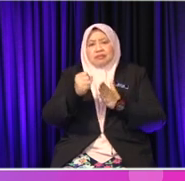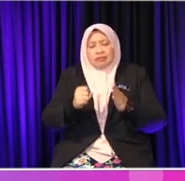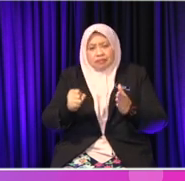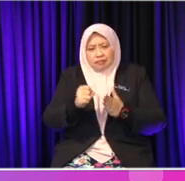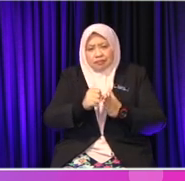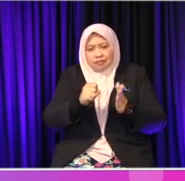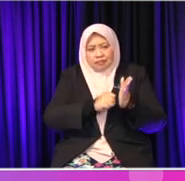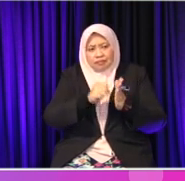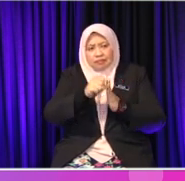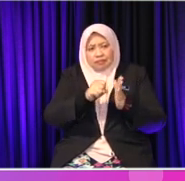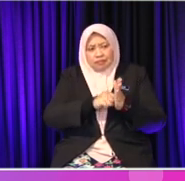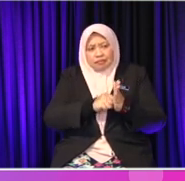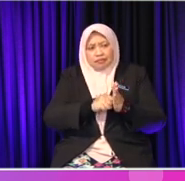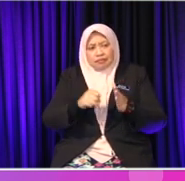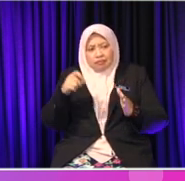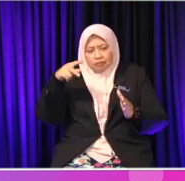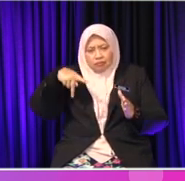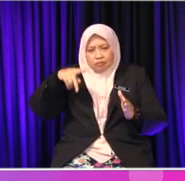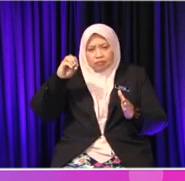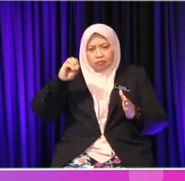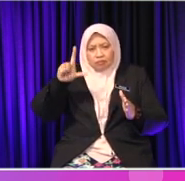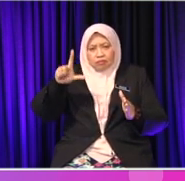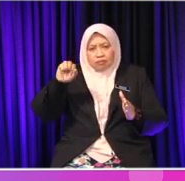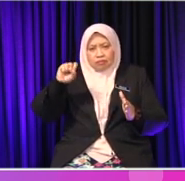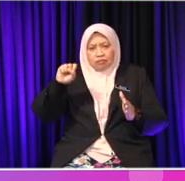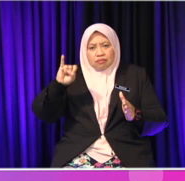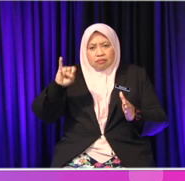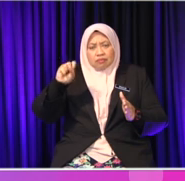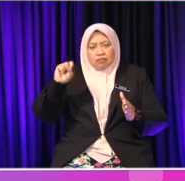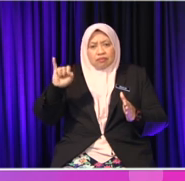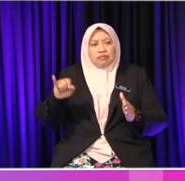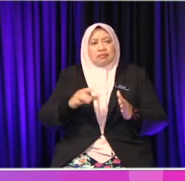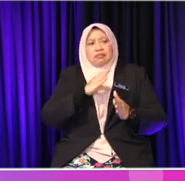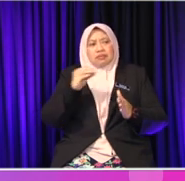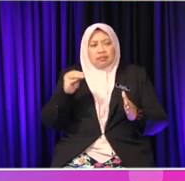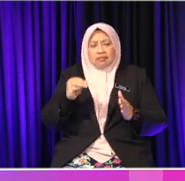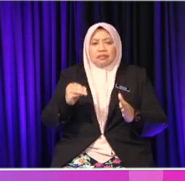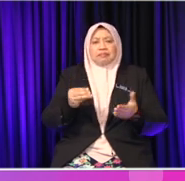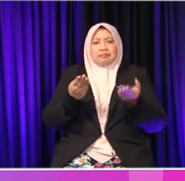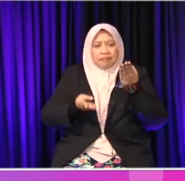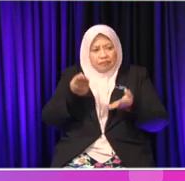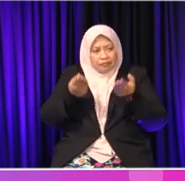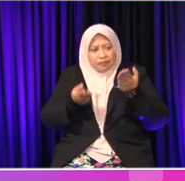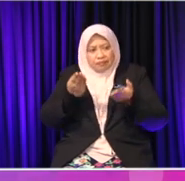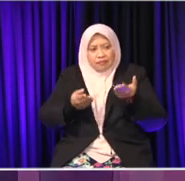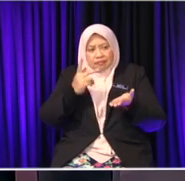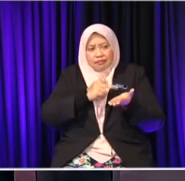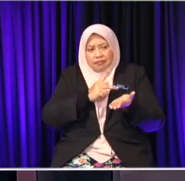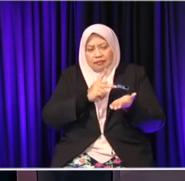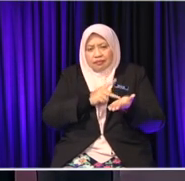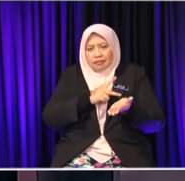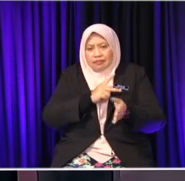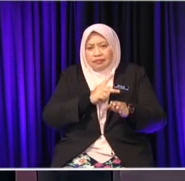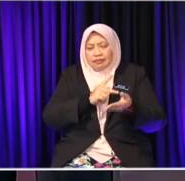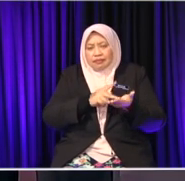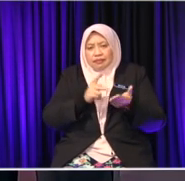dia yang ketiga adalah bandingkan premium kadang-kadang kita baca sikit tapi manfaatnya banyak tapi banyak-banyak tapi